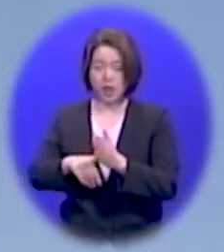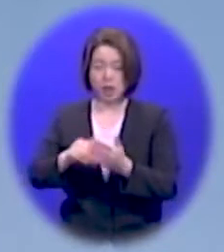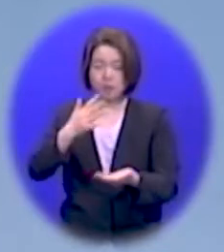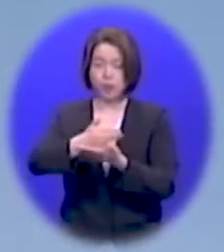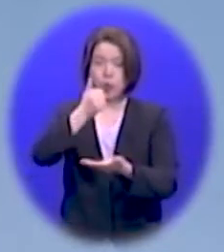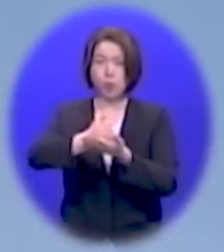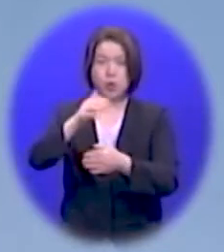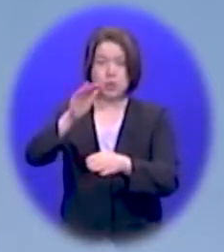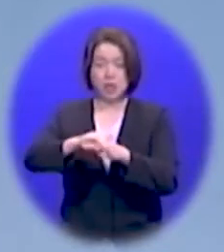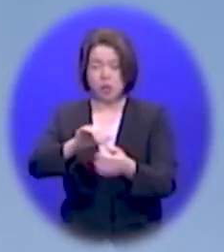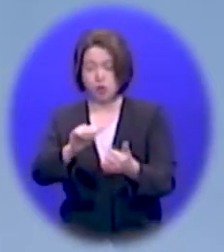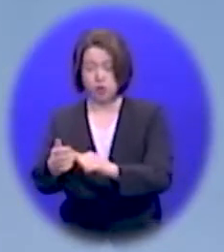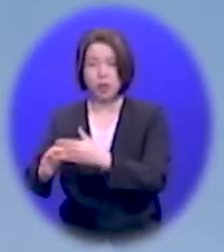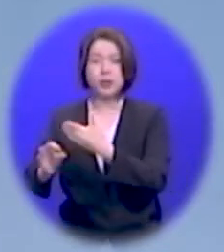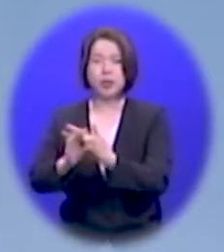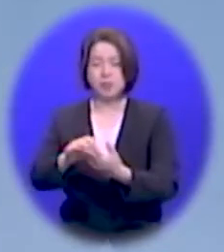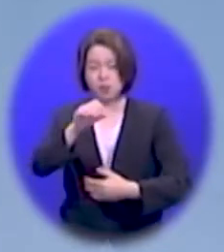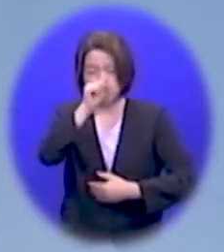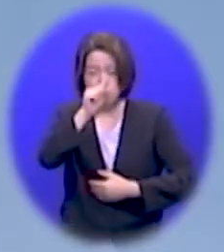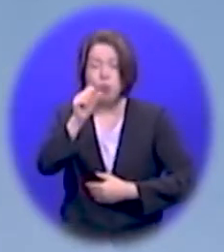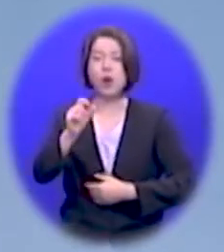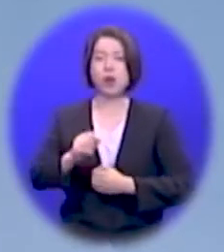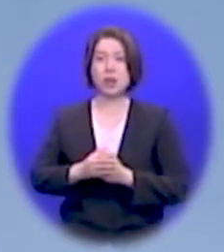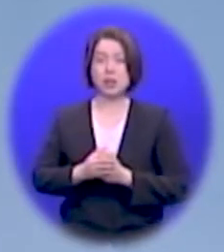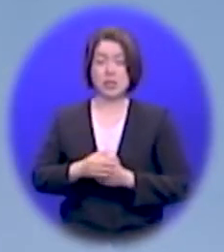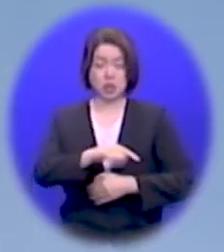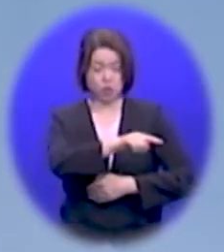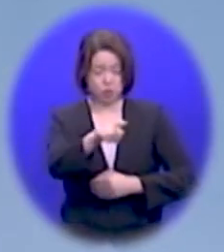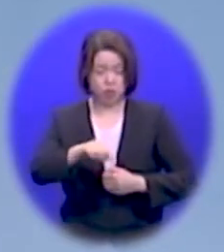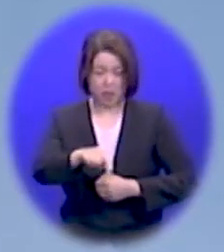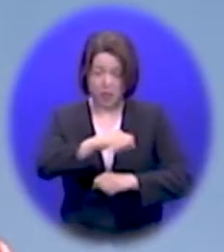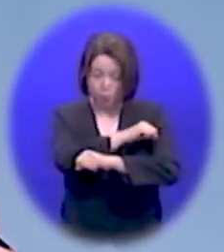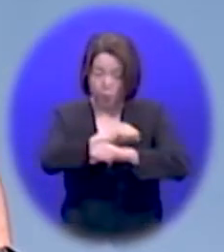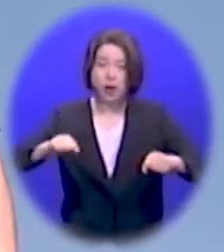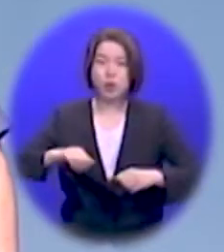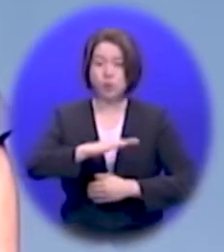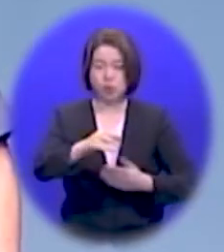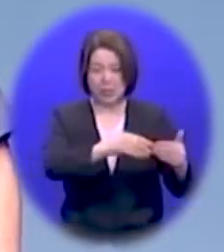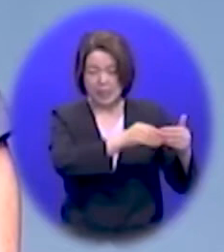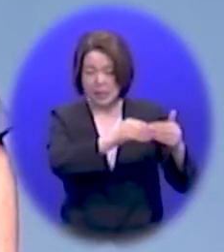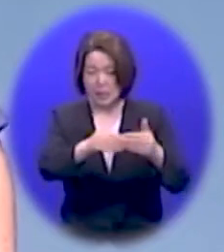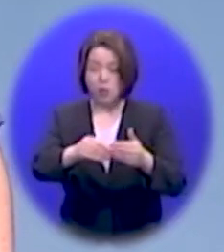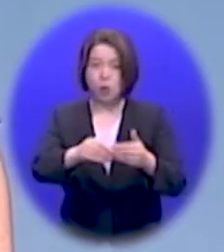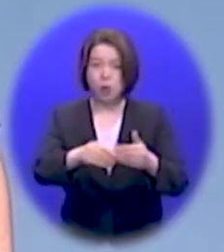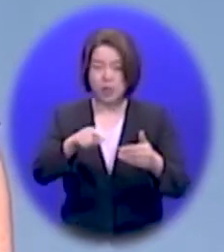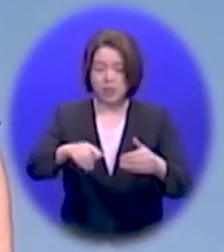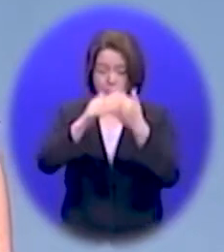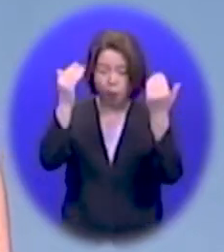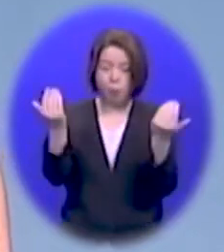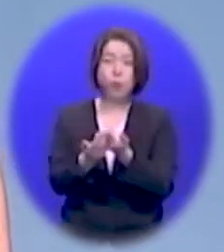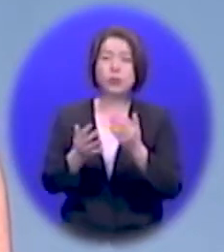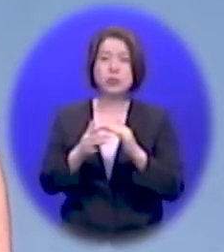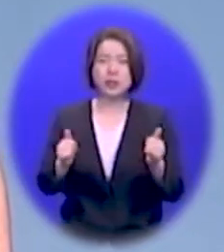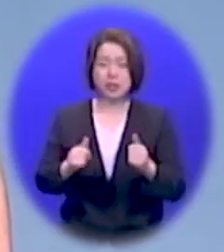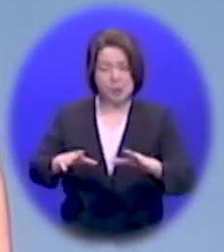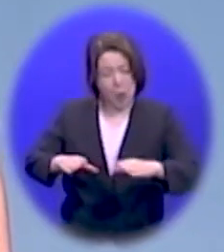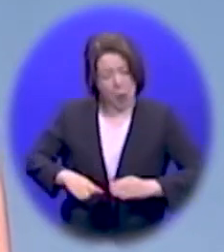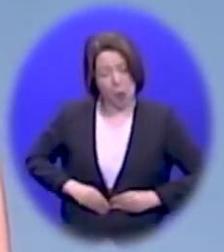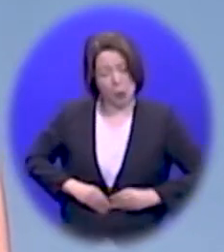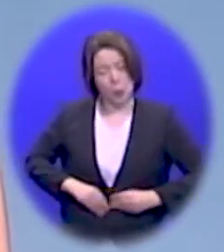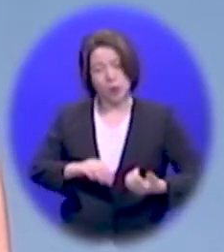죽었더라 면 좋았을 것을 너희가 이 광야로 우리를 인도하여 내어 이 온 회중이 주려 죽게